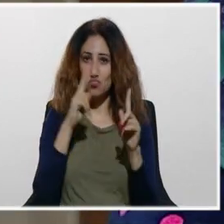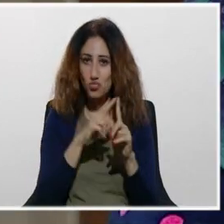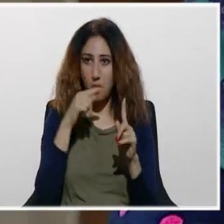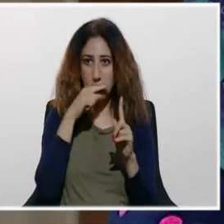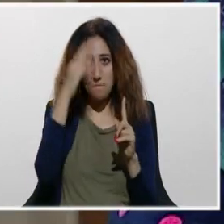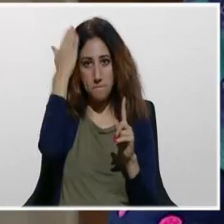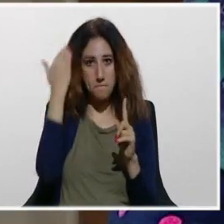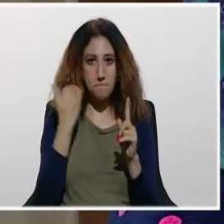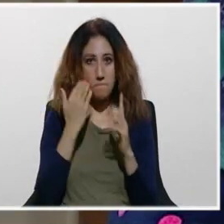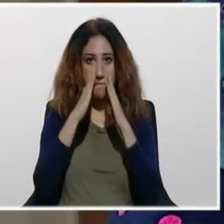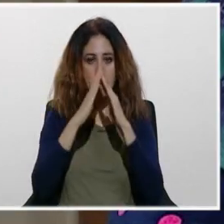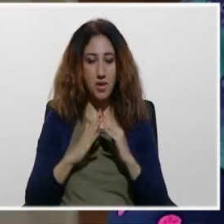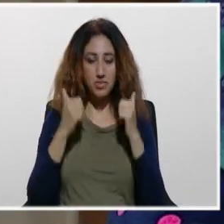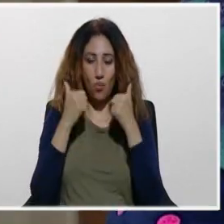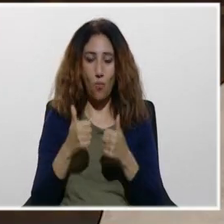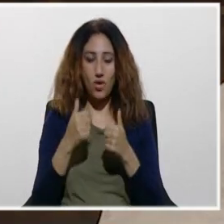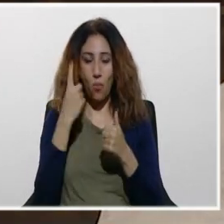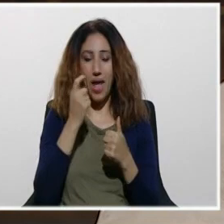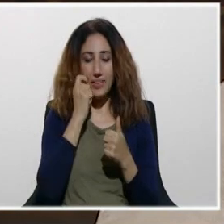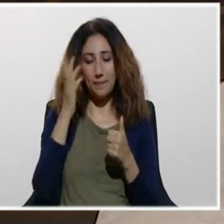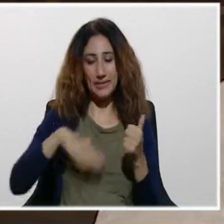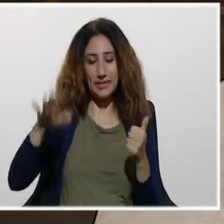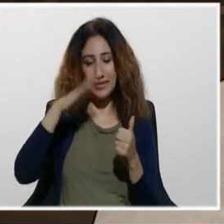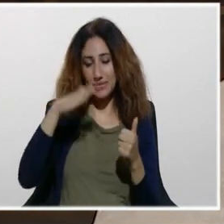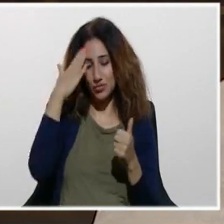رائع للمراه المصريه انا حبيت اقدمه النهارده، واحد من الناس. بشكركم جدا.